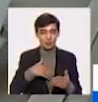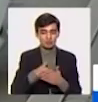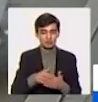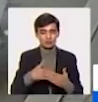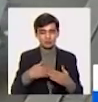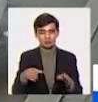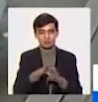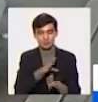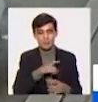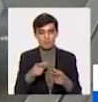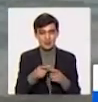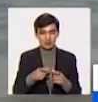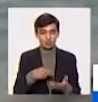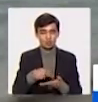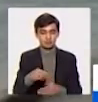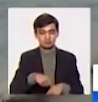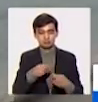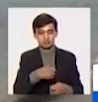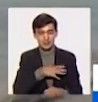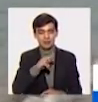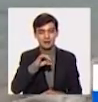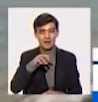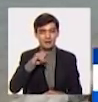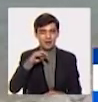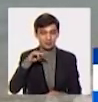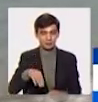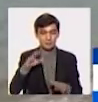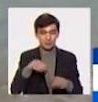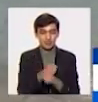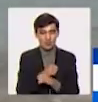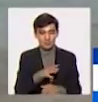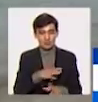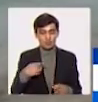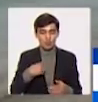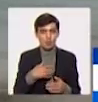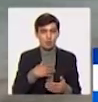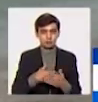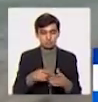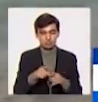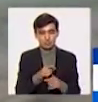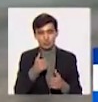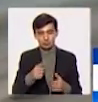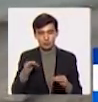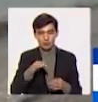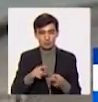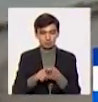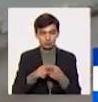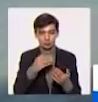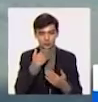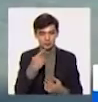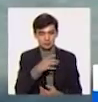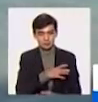тәлімгерлерге билет алып берген. Ал Таиландта жүрген саяхатшылар демалысымыз тыныш өтуде, ешқандай дүрбелең жоқ деген видео